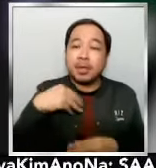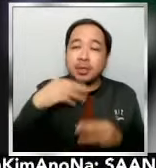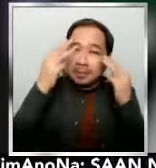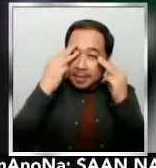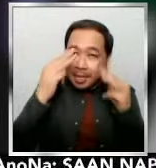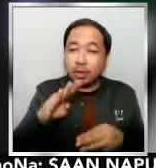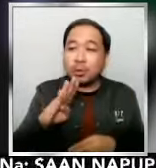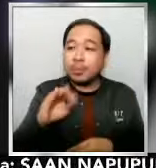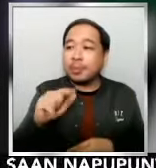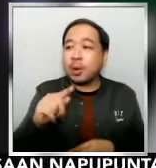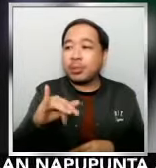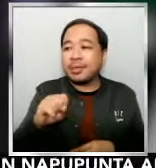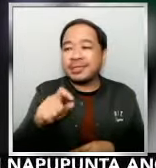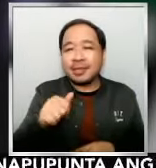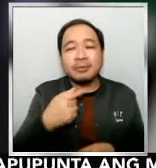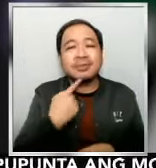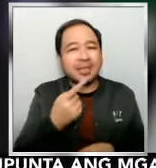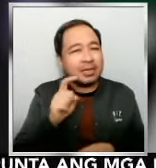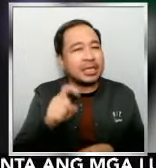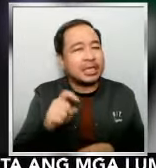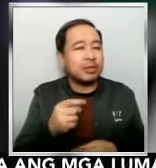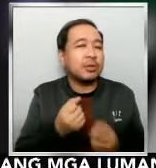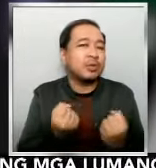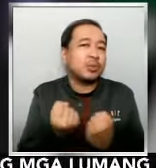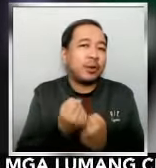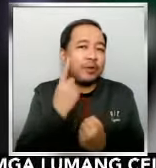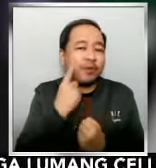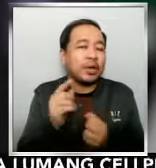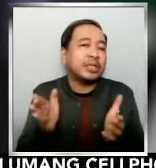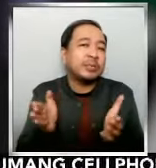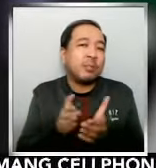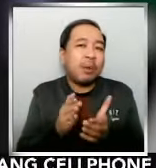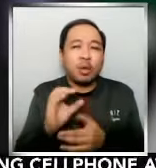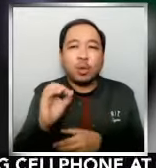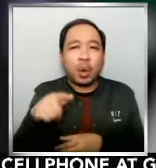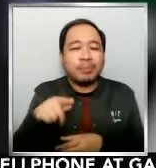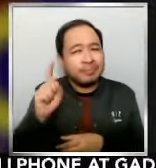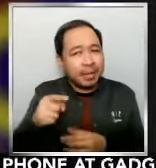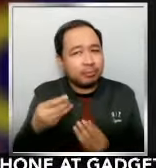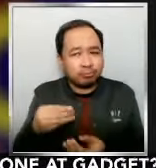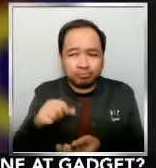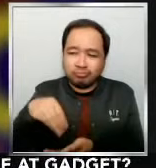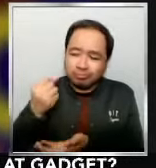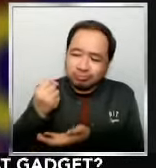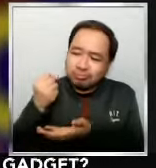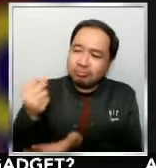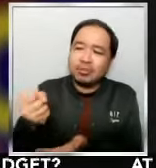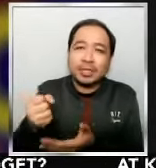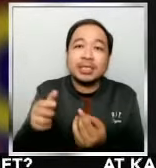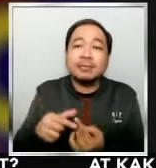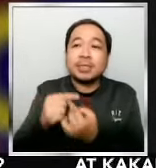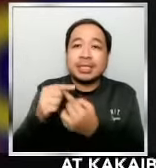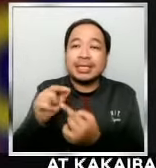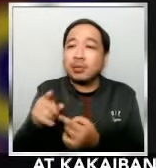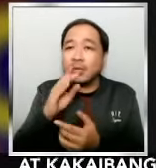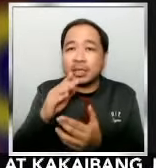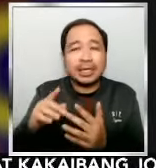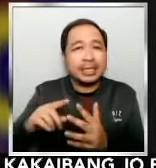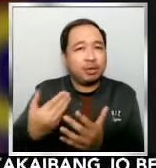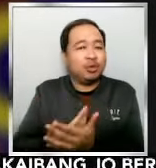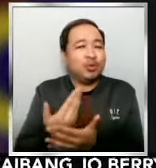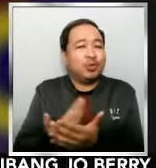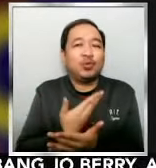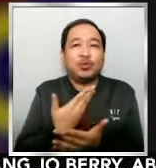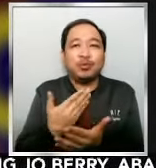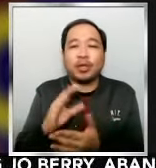ng micro-cooperatives. Dapat daw bigyan ng subsidiya lalo na yung mga nag-uumpisa pa lamang. Sabi naman ni Senador Win Gachalian,